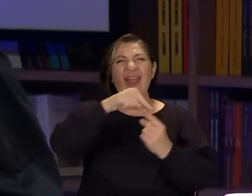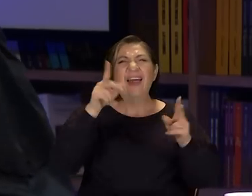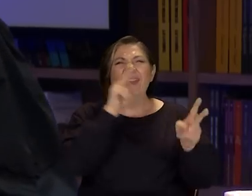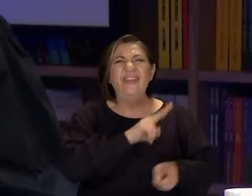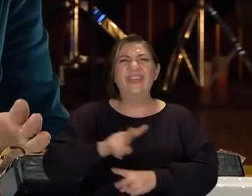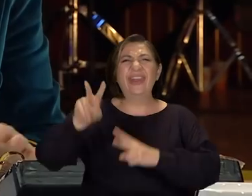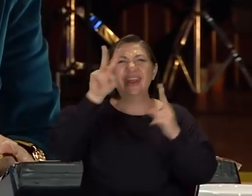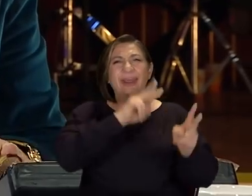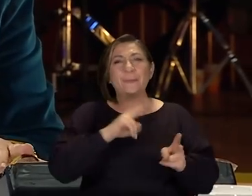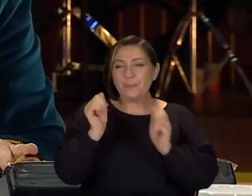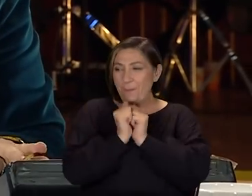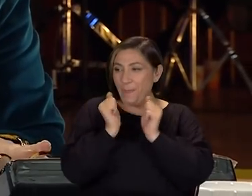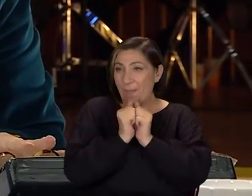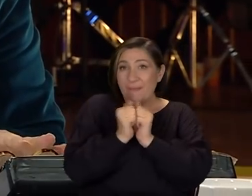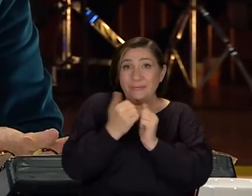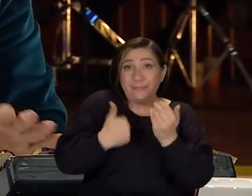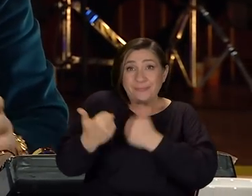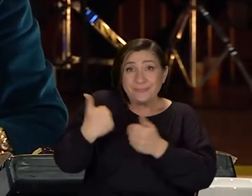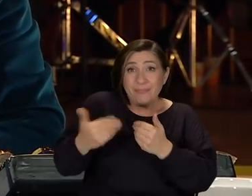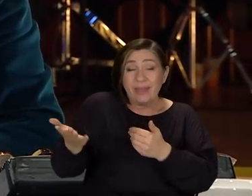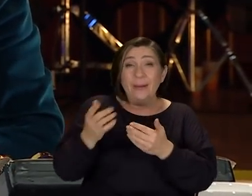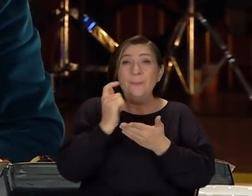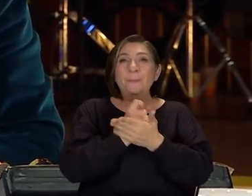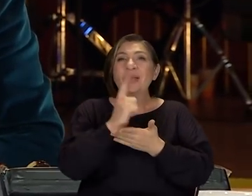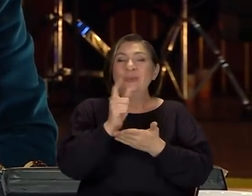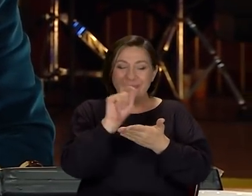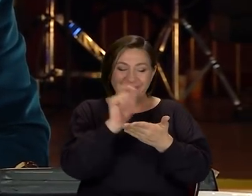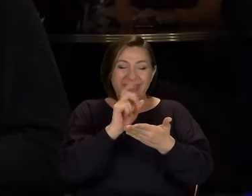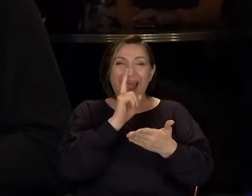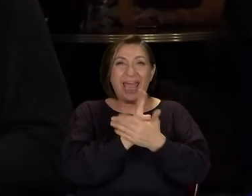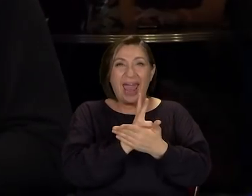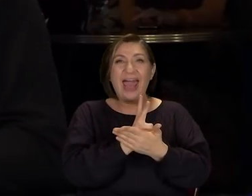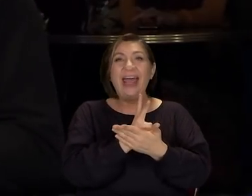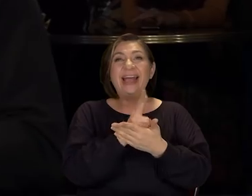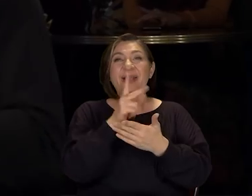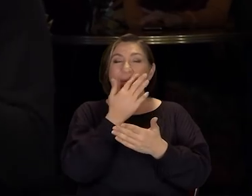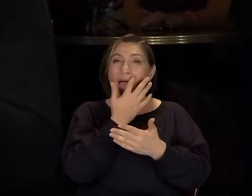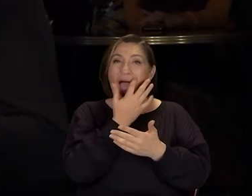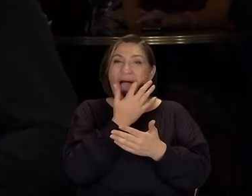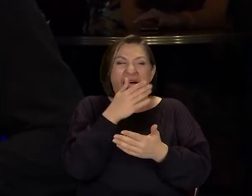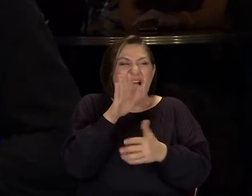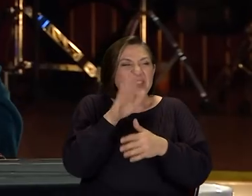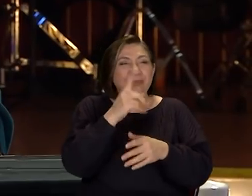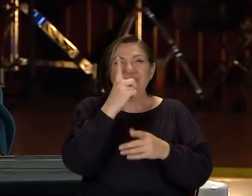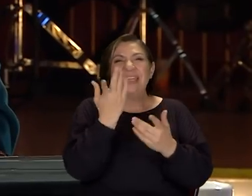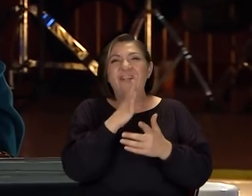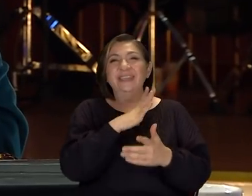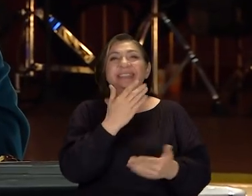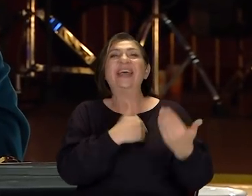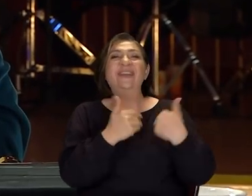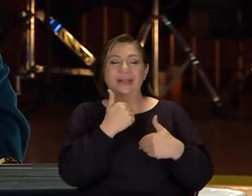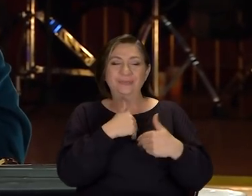insanın sürekli çok beraber güzel. Olduğu bir insana mektup yazmaya karar vermesi kadar aciz bir durum olabilir mi?